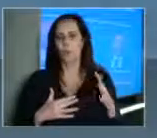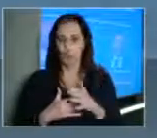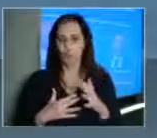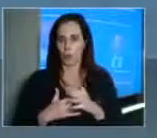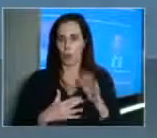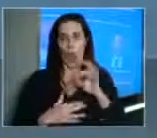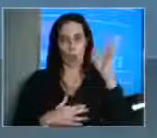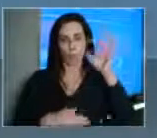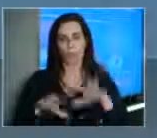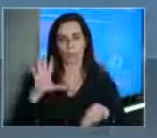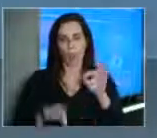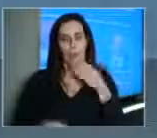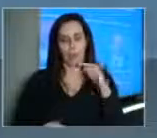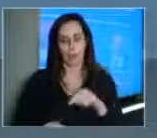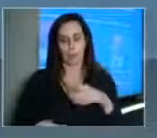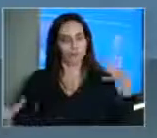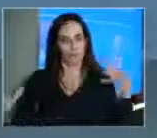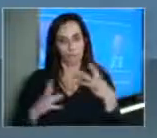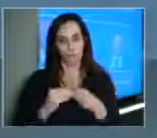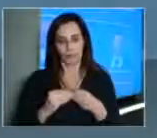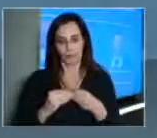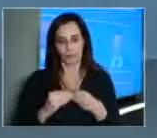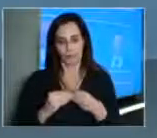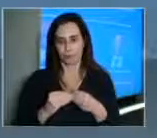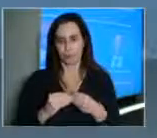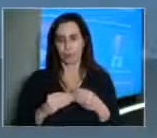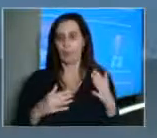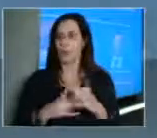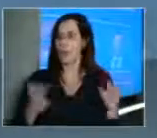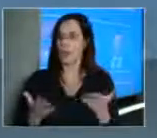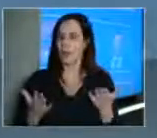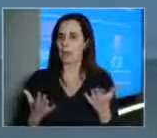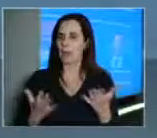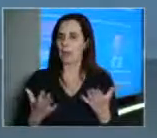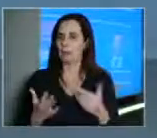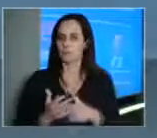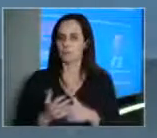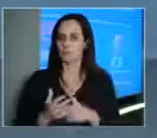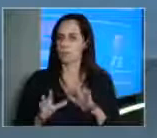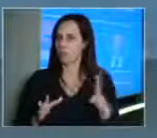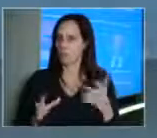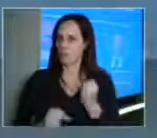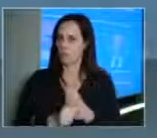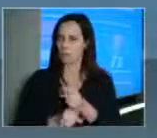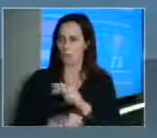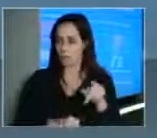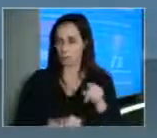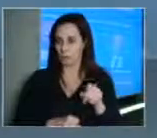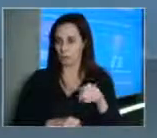בחנו את אחוז ההצבעה בישראל לאורך השנים, ובדקו כיצד מתמודדים עם הסוגיה הזאת